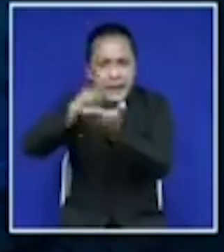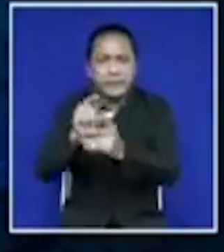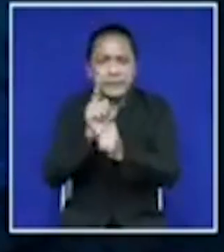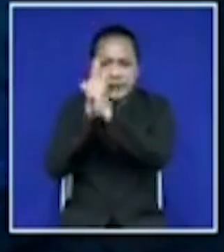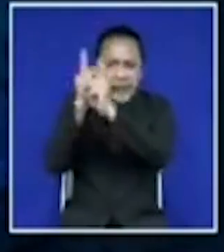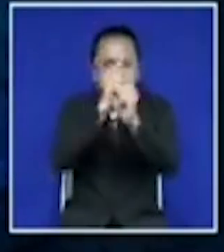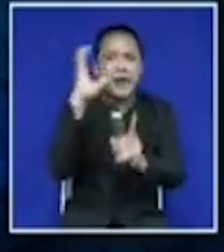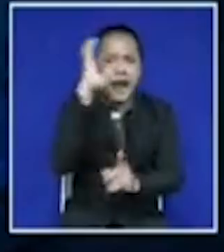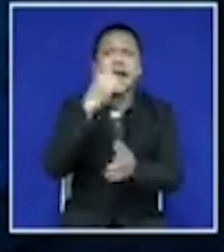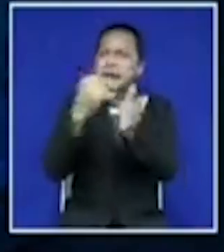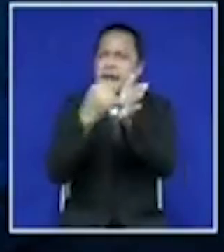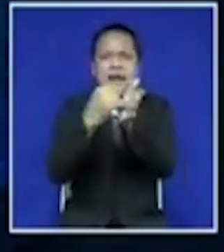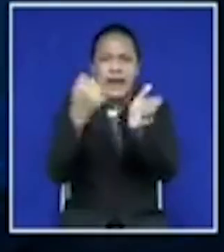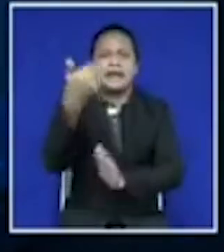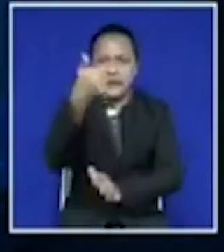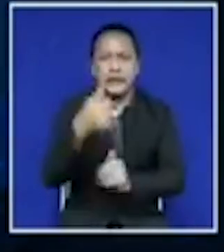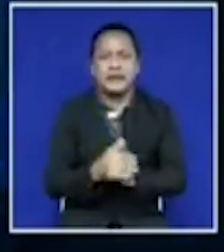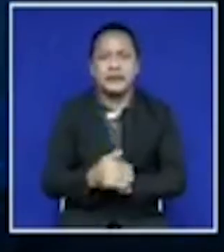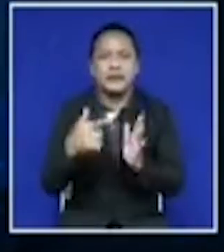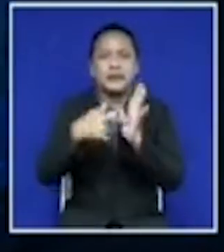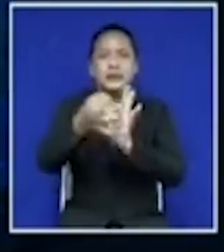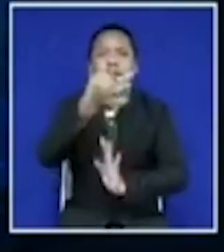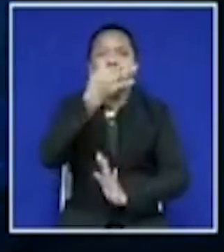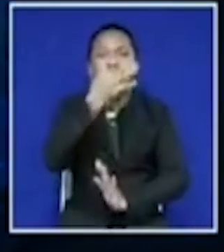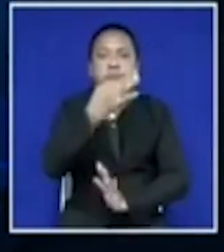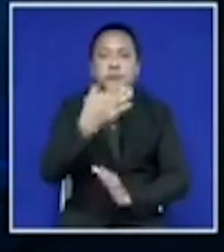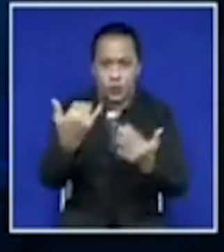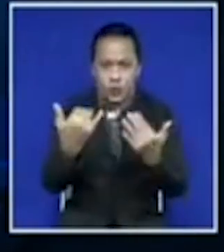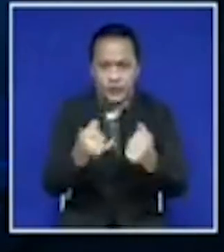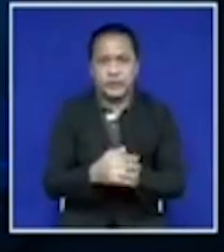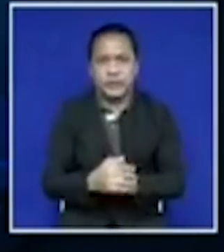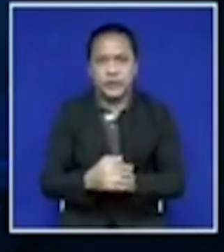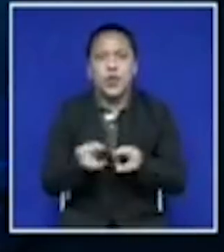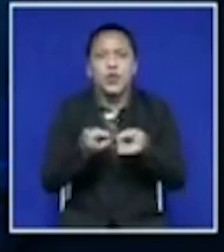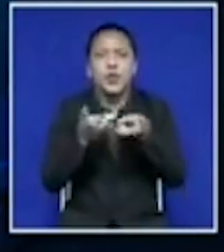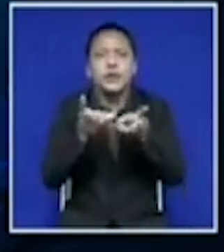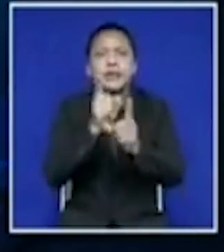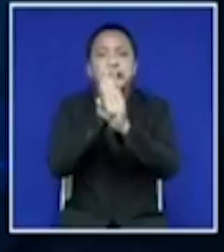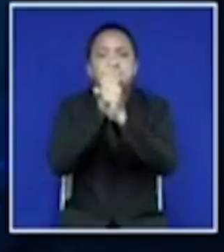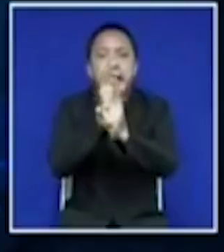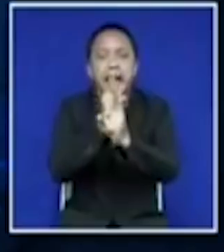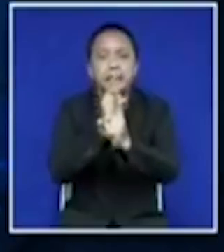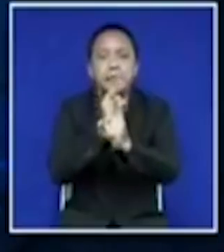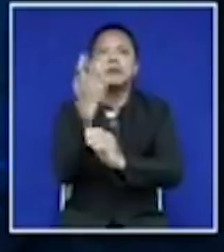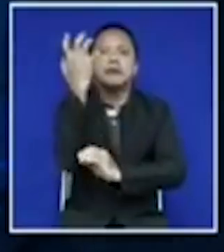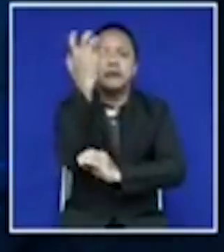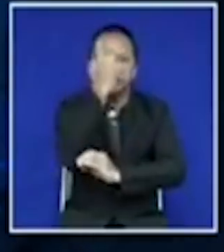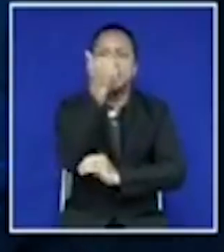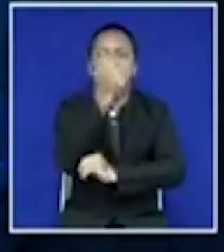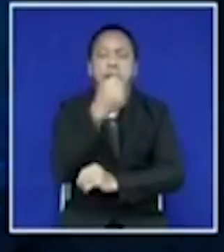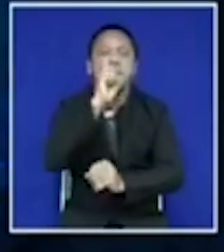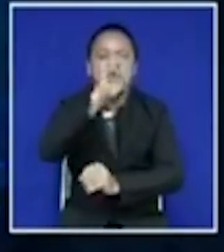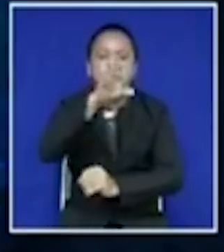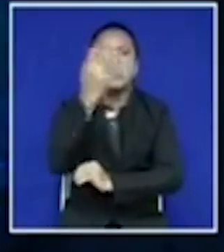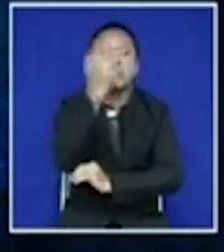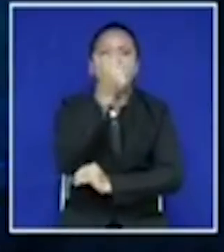ได้ง่ายมากเลยนะครับสมุทรสาครตอนนี้ก็คงจะต้องใช้วิธีการตามแบบผ่านทางสื่อนะครับแต่ไงก็ตาม